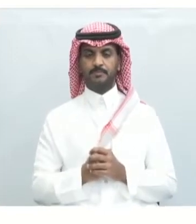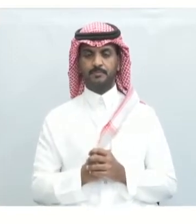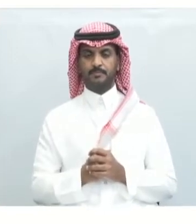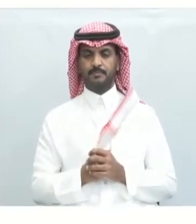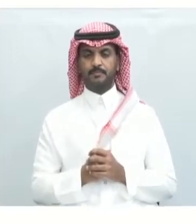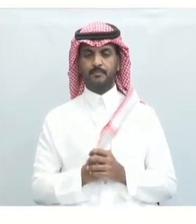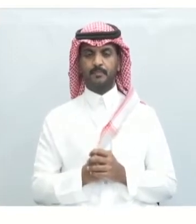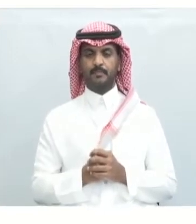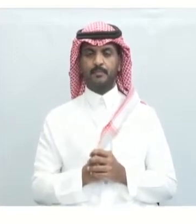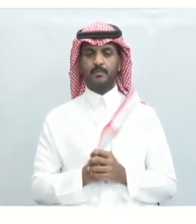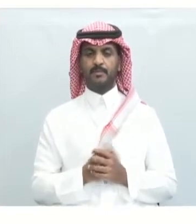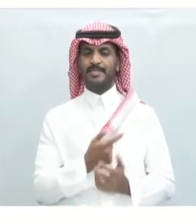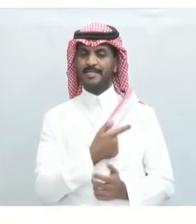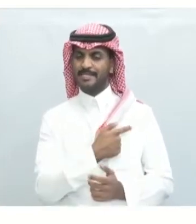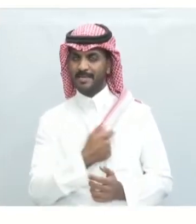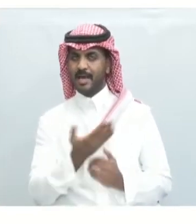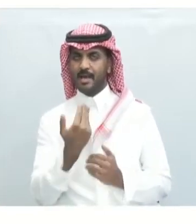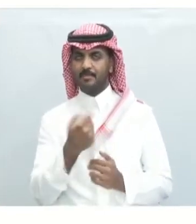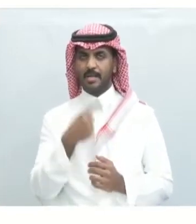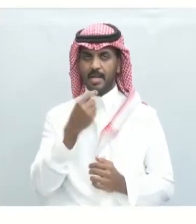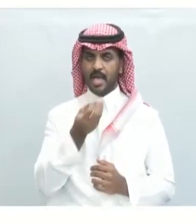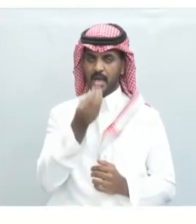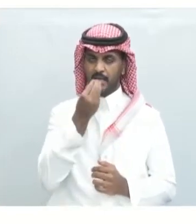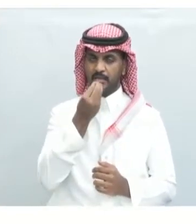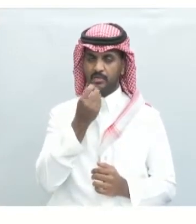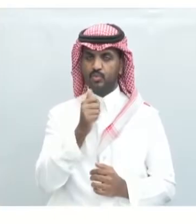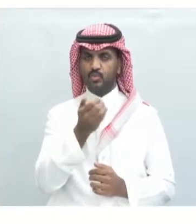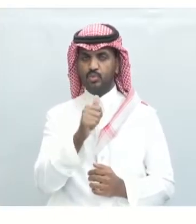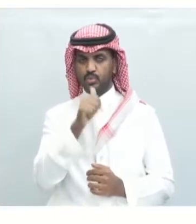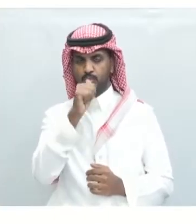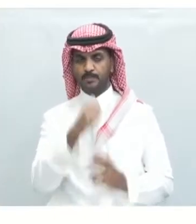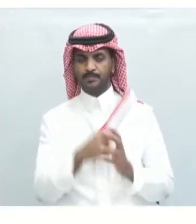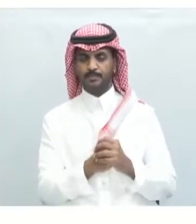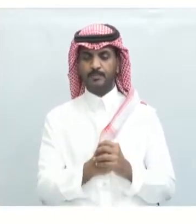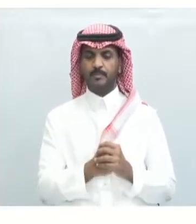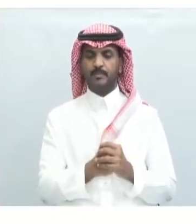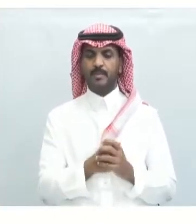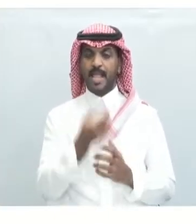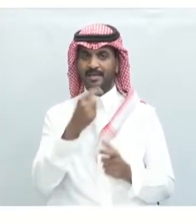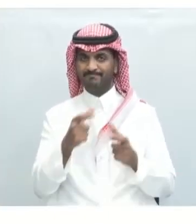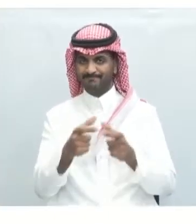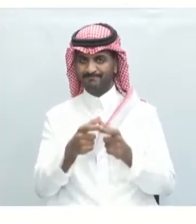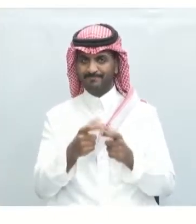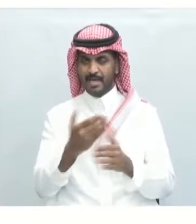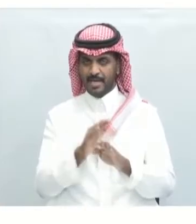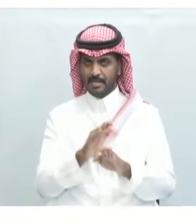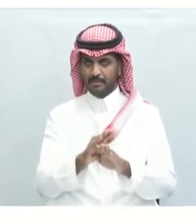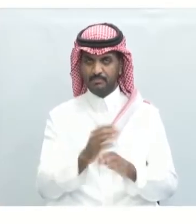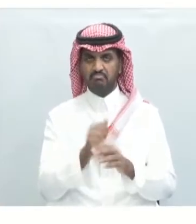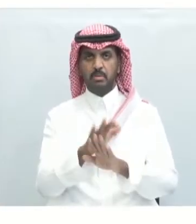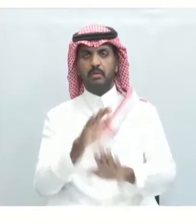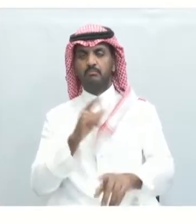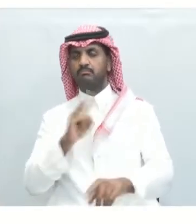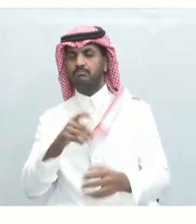احسنتم نقول التسميه قبل الاكل او الشرب كذلك الاكل مما يلي الشخص ان ياكل